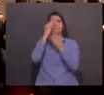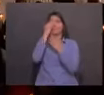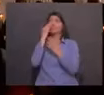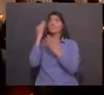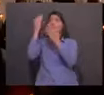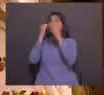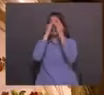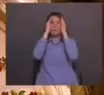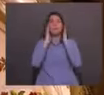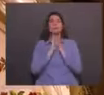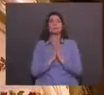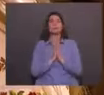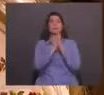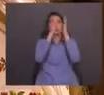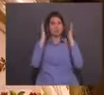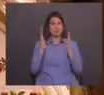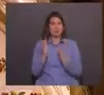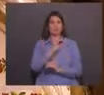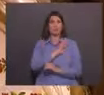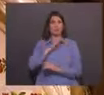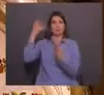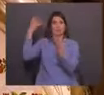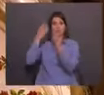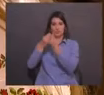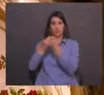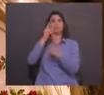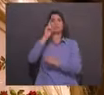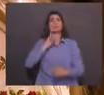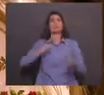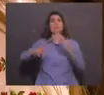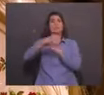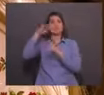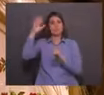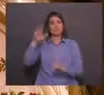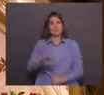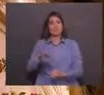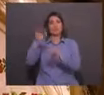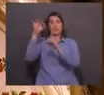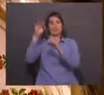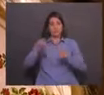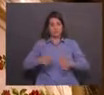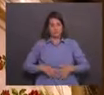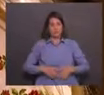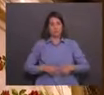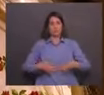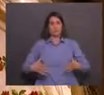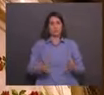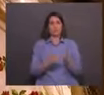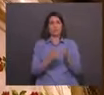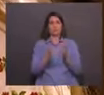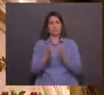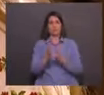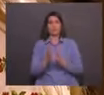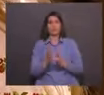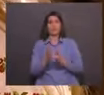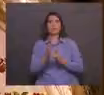Богородице Діво, радуйся, благодатна Марія, Господь з тобою, благословенна ти між жінками, і благословенний